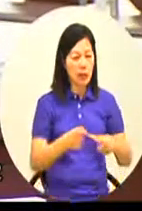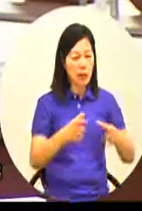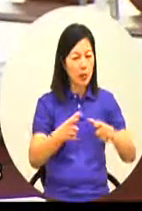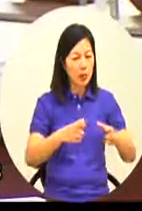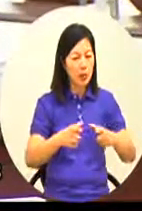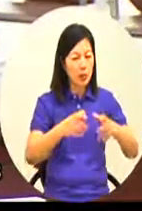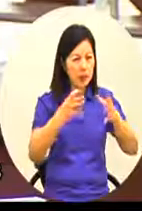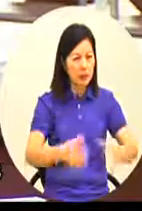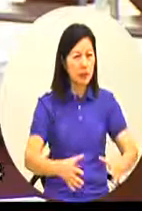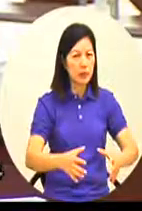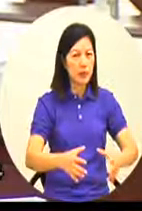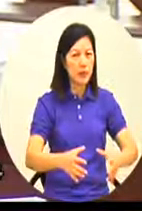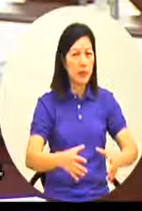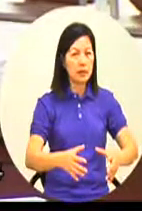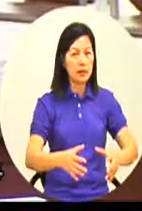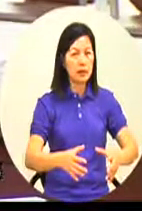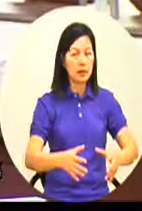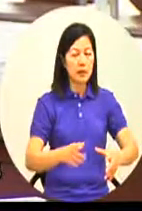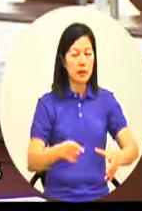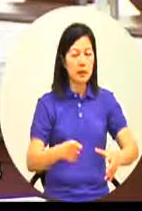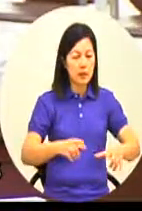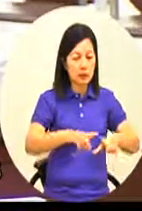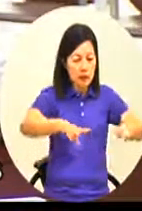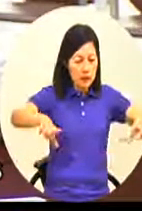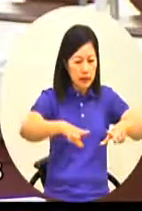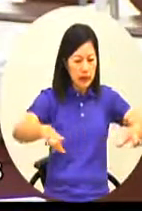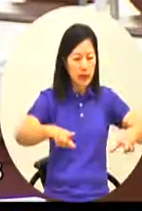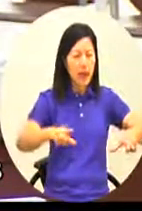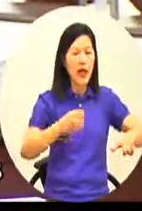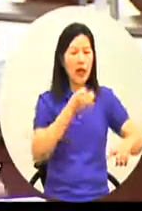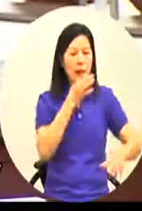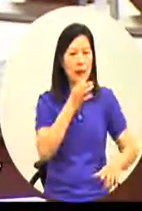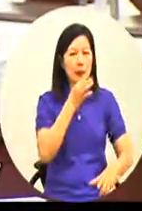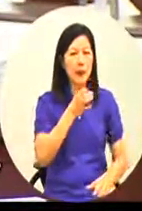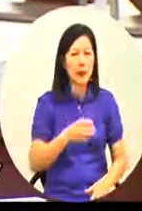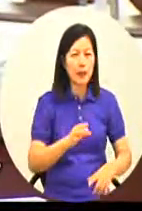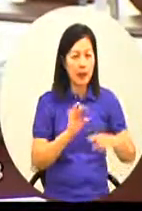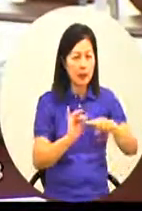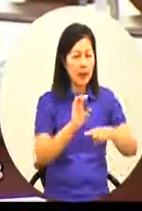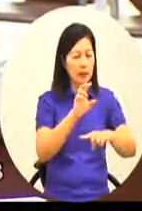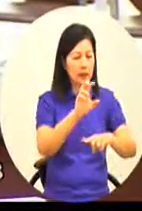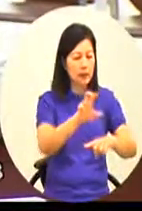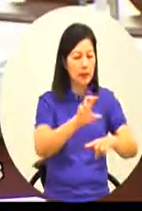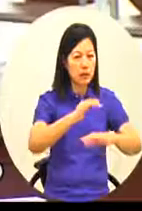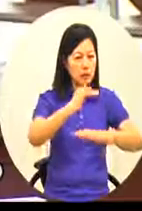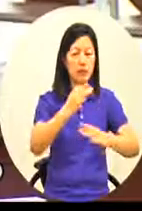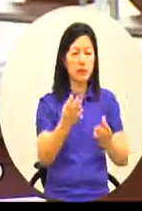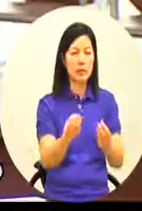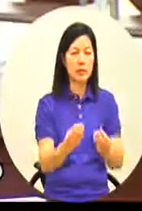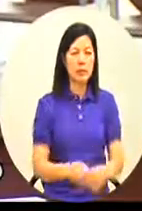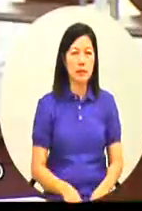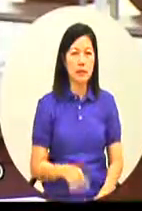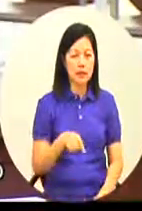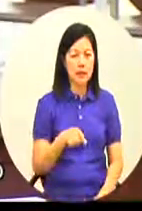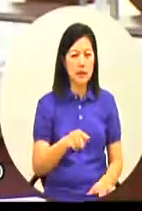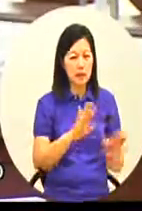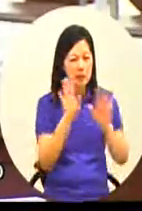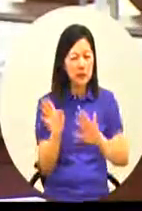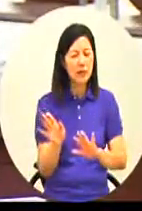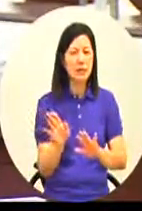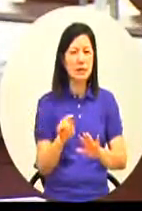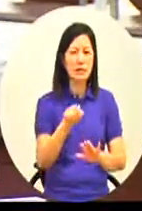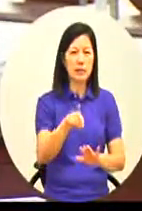到一个面积啊，啊，所以就无这个无到七成这个的限制嘛。啊，所以是这个政治啊，对不对？哦，就是